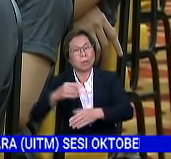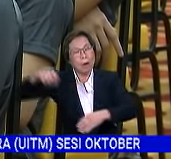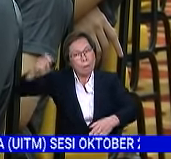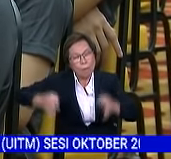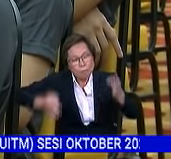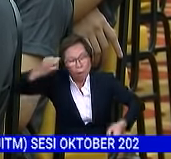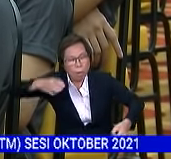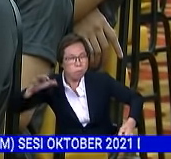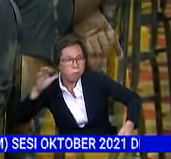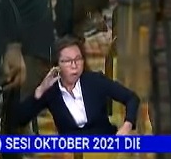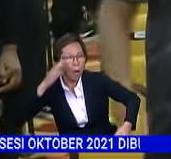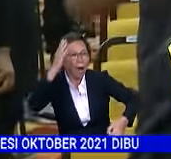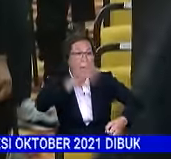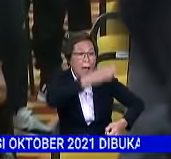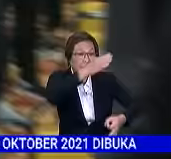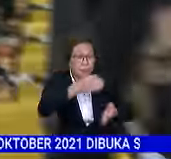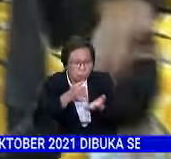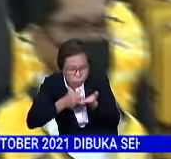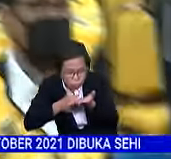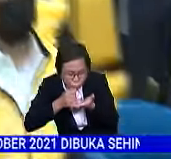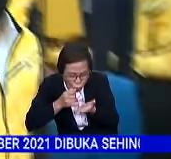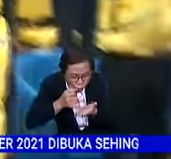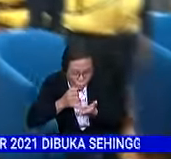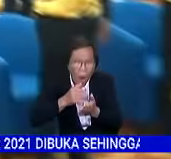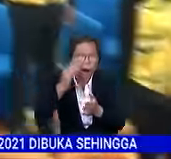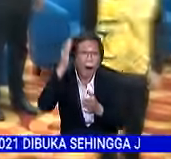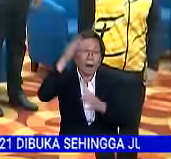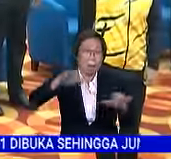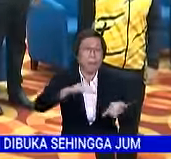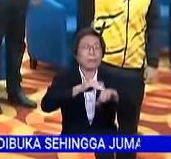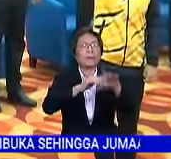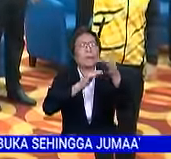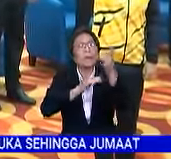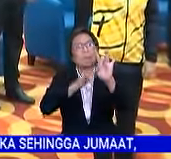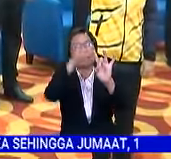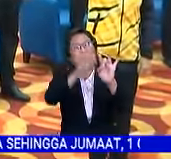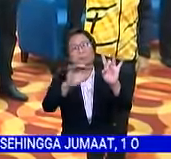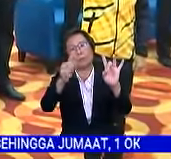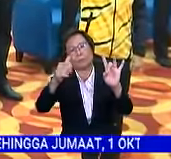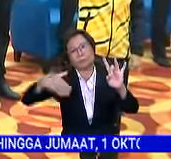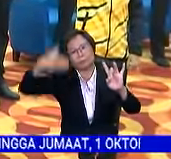agensi anti-doping Malaysia ADAMAS akan dibuat pada 18 Oktober depan.